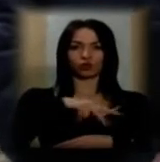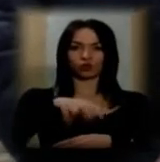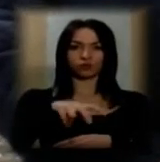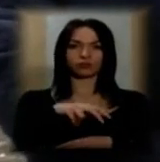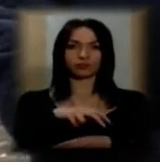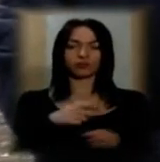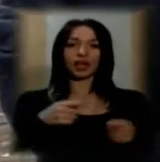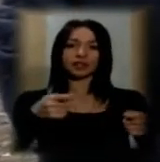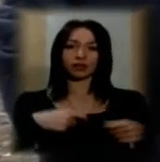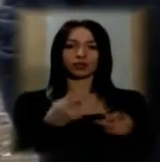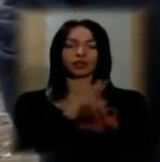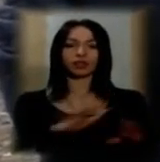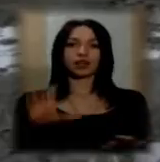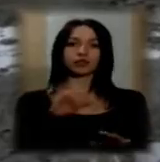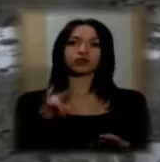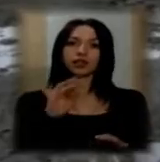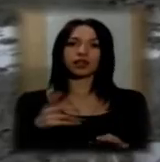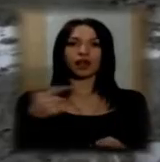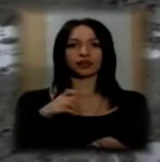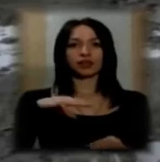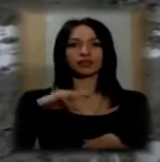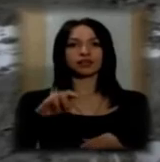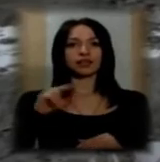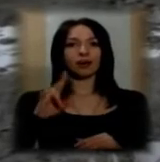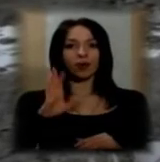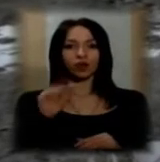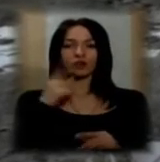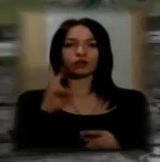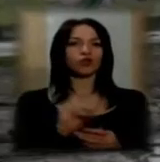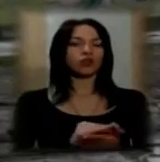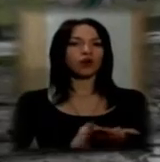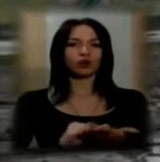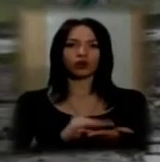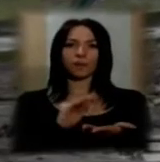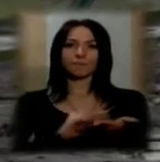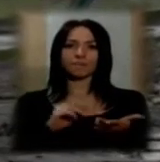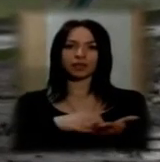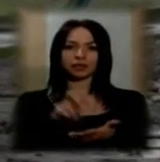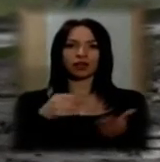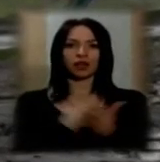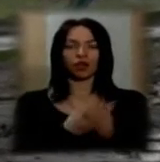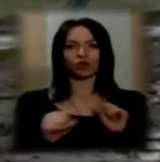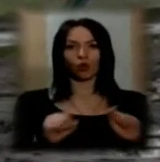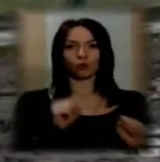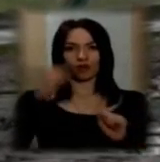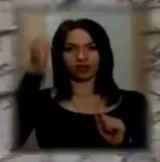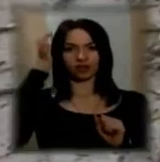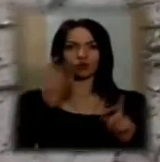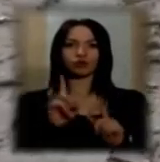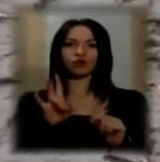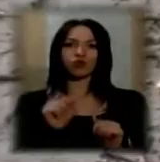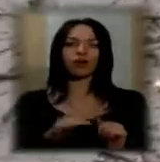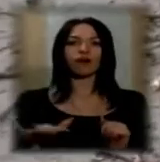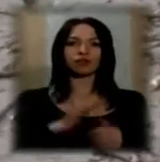Завідувачка дитячого садка Галина Степанова каже, що неодноразово писали листи до управління освіти, що на території є дерева,